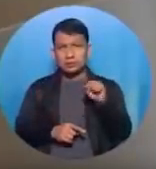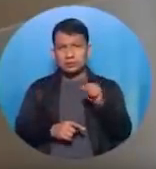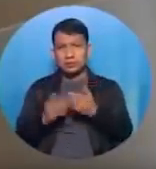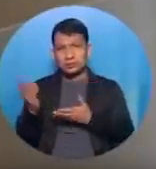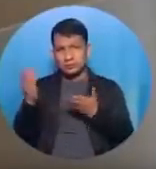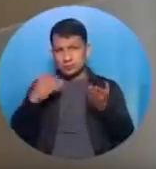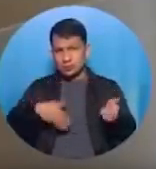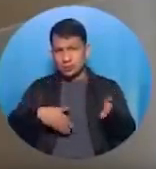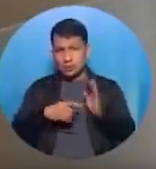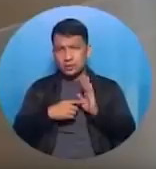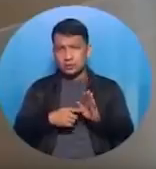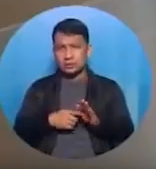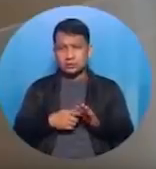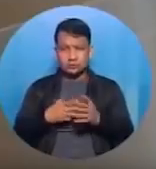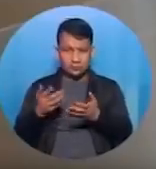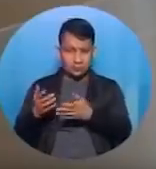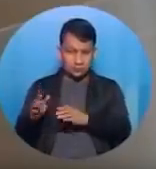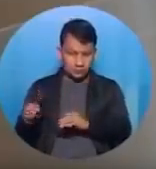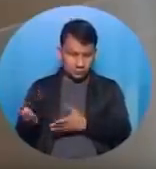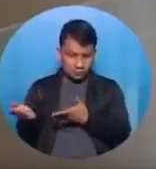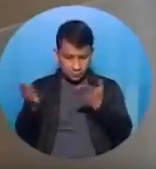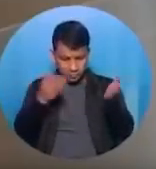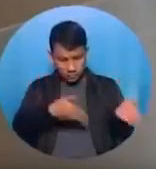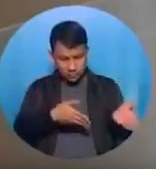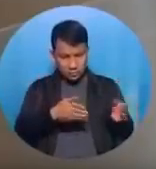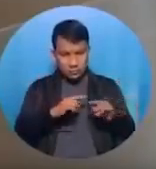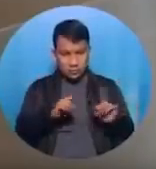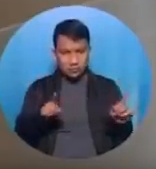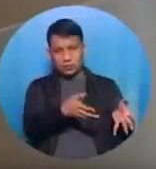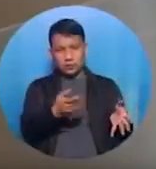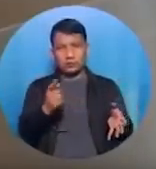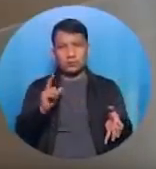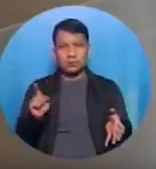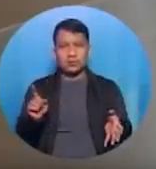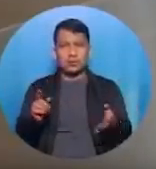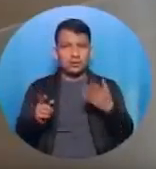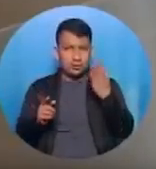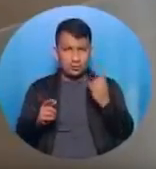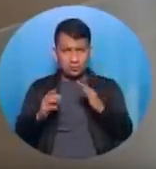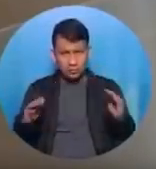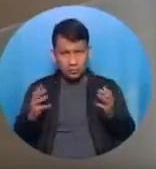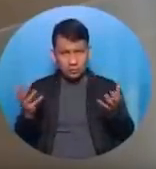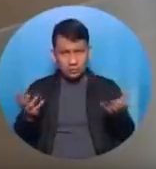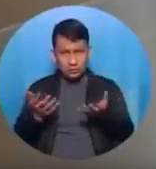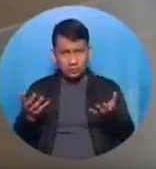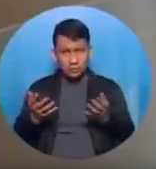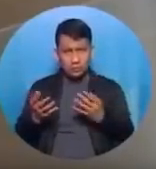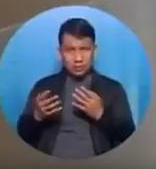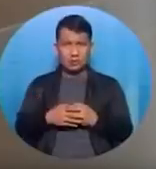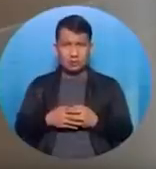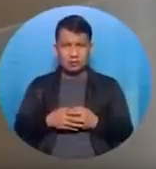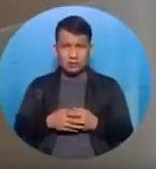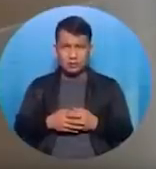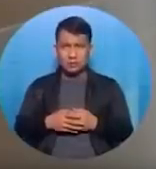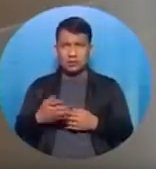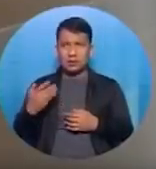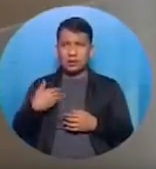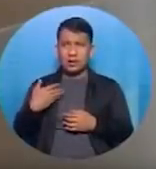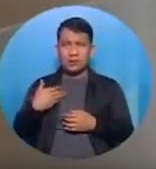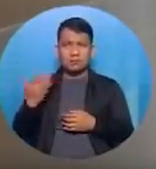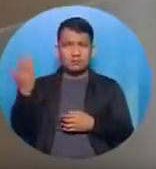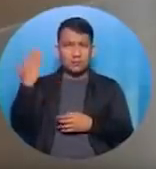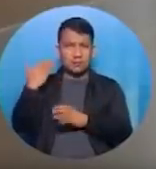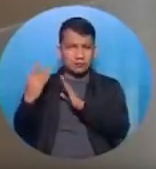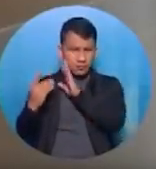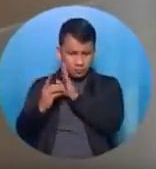po kami dito. Tapos pinapayaan kami. Inabando na kami ng agency na Magic Knight. Okay, nakatira kayo ngayon sa, ano yan, barracks? May barracks po kami dito